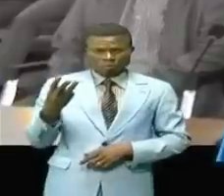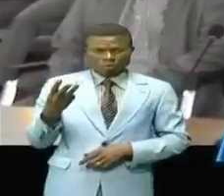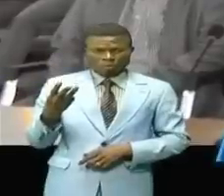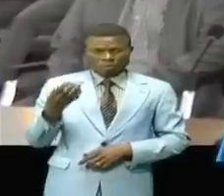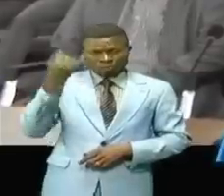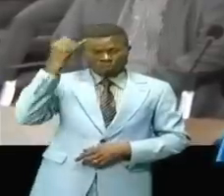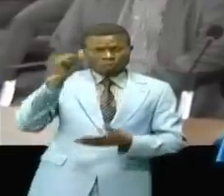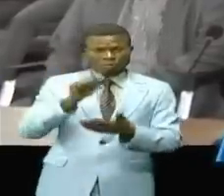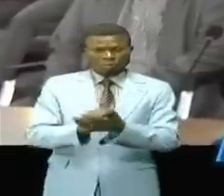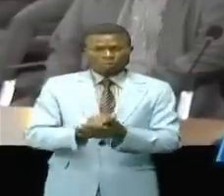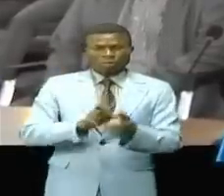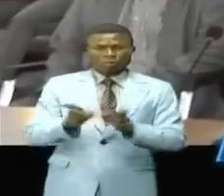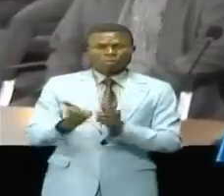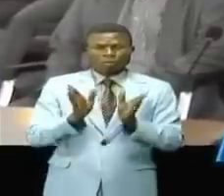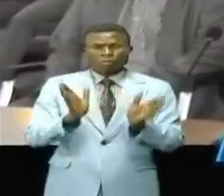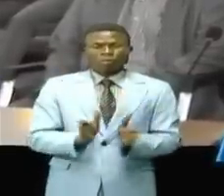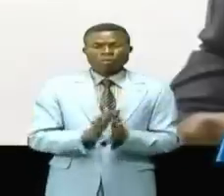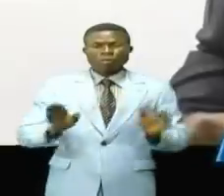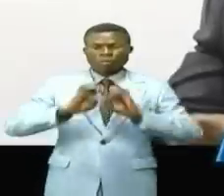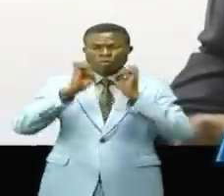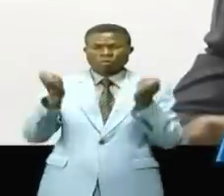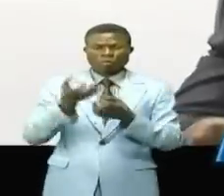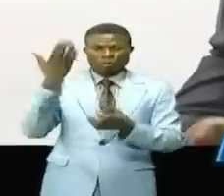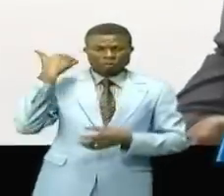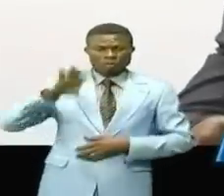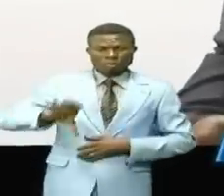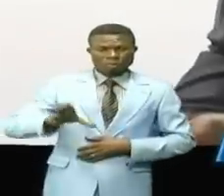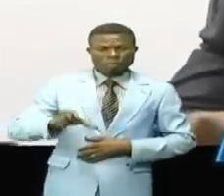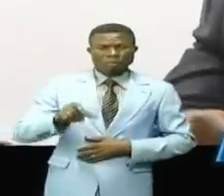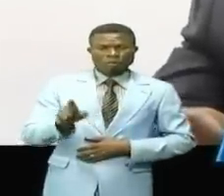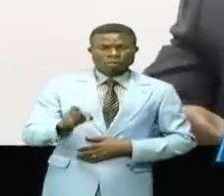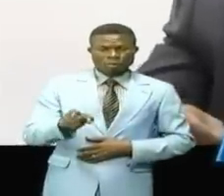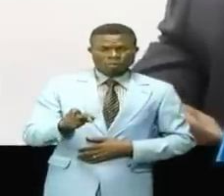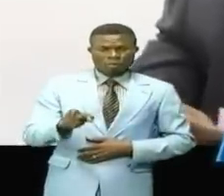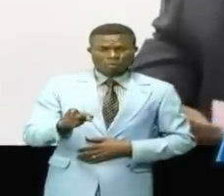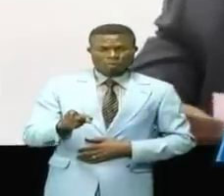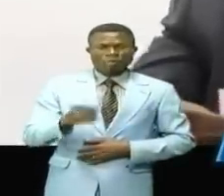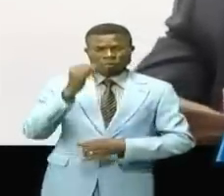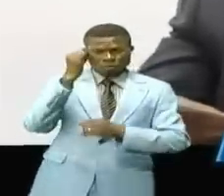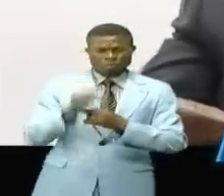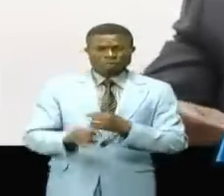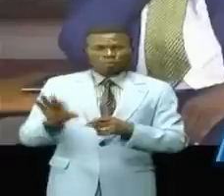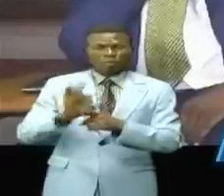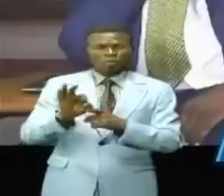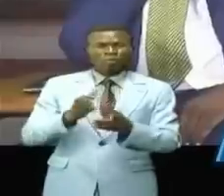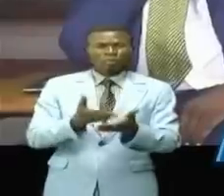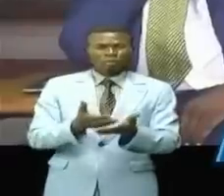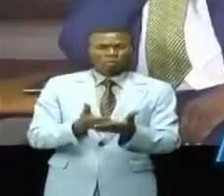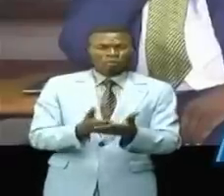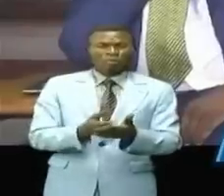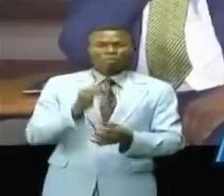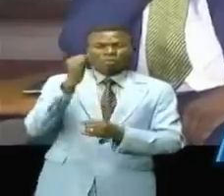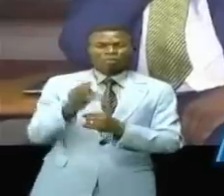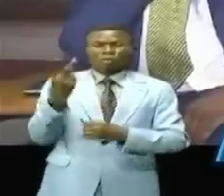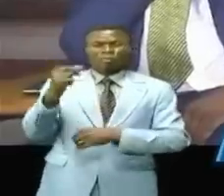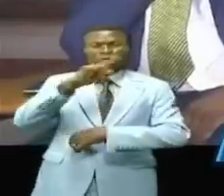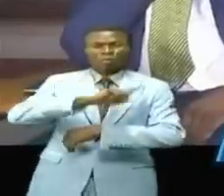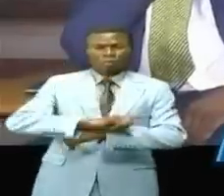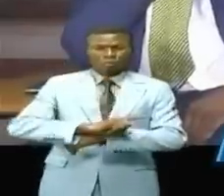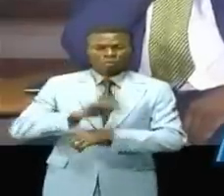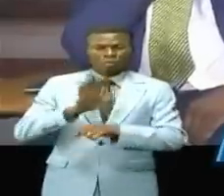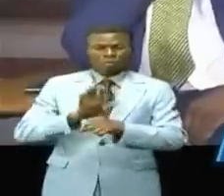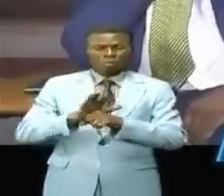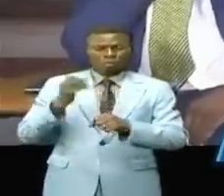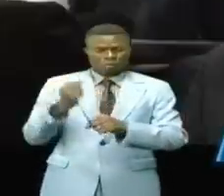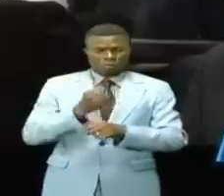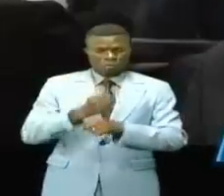ces termes que le directeur général de la Régie des USA, David Chilumba Mutombo, a clôturé ses assises. Au terme des 2 jours intenses des